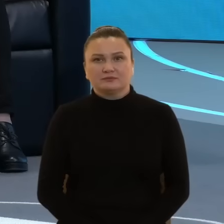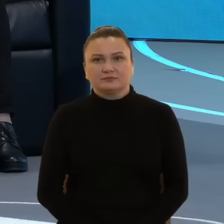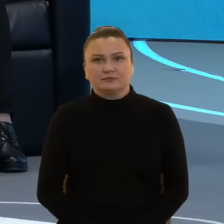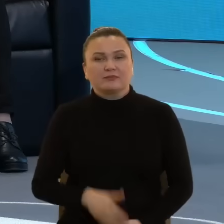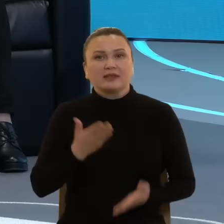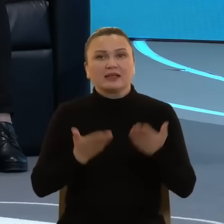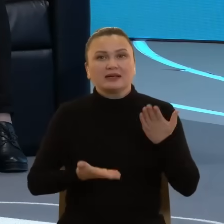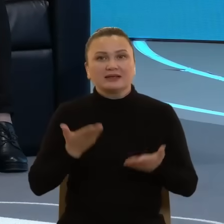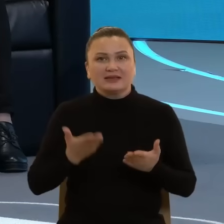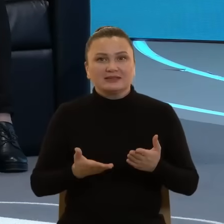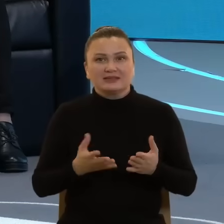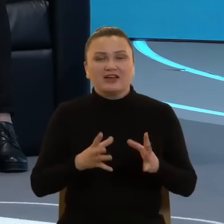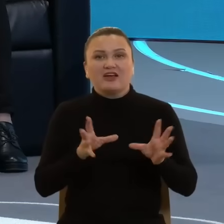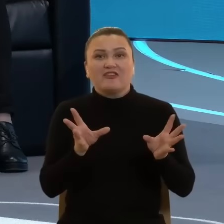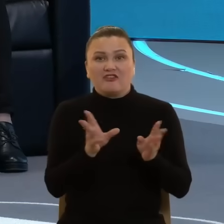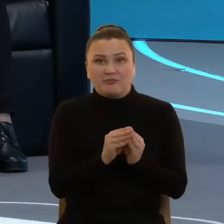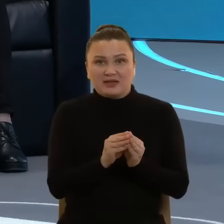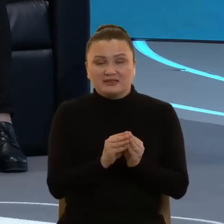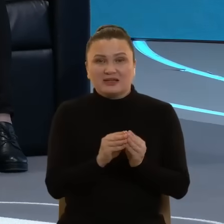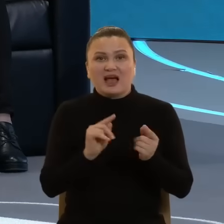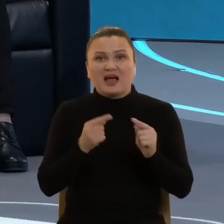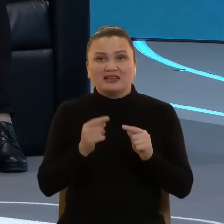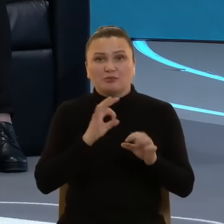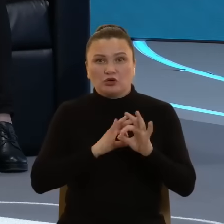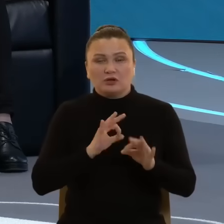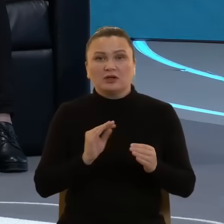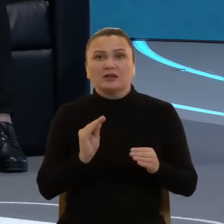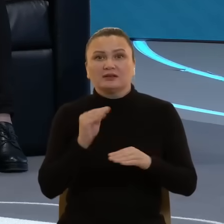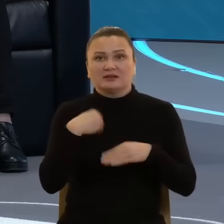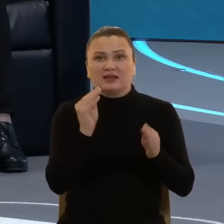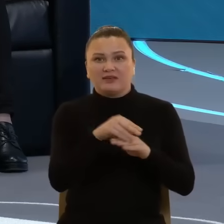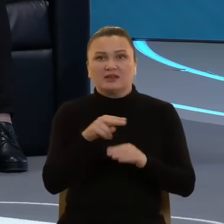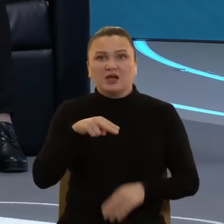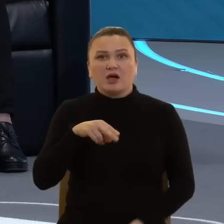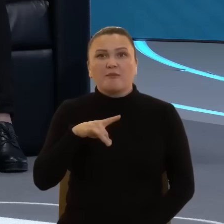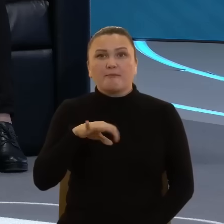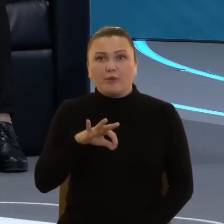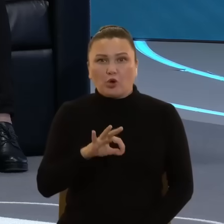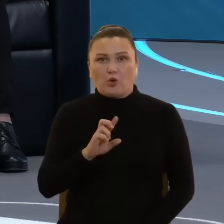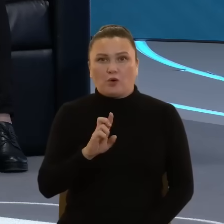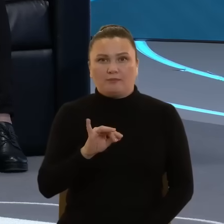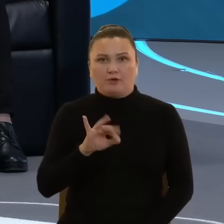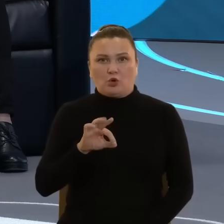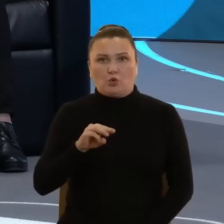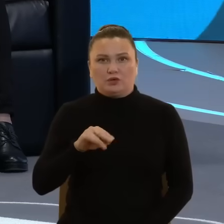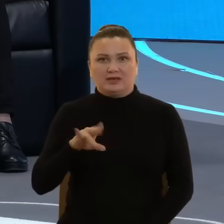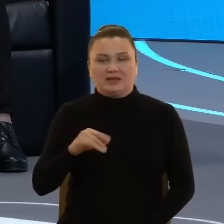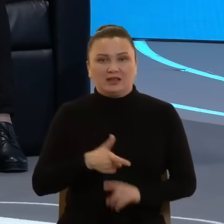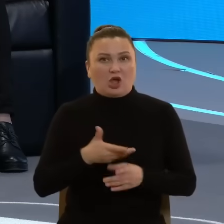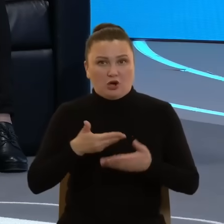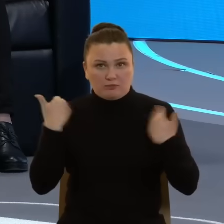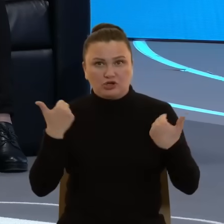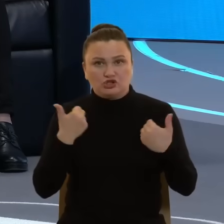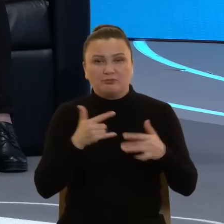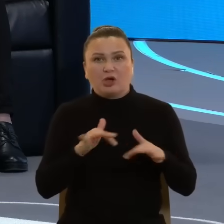Вот если вместе с антибиотиками назначать пробиотики, то это как-то поможет облегчить вот эти все